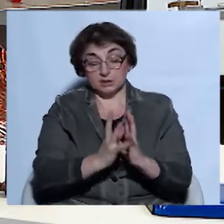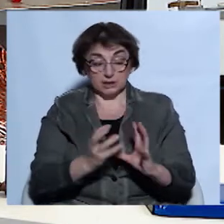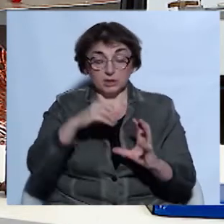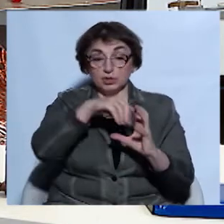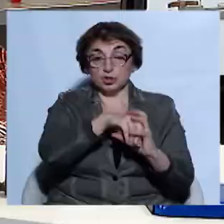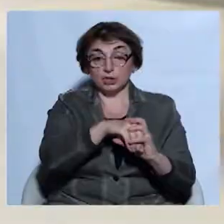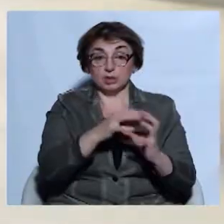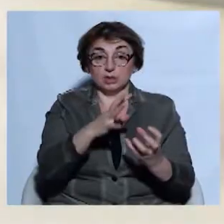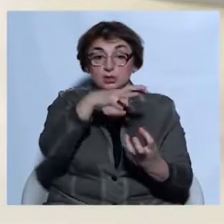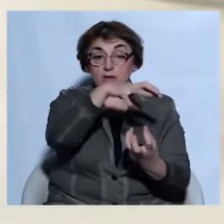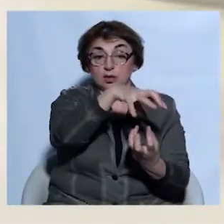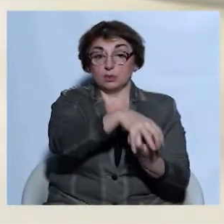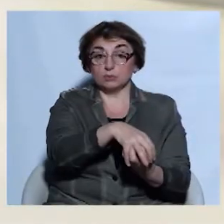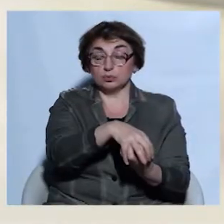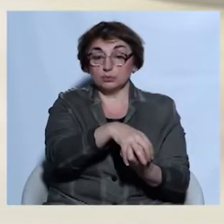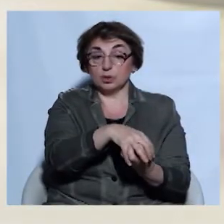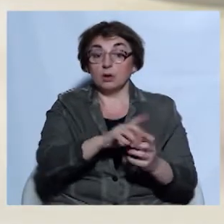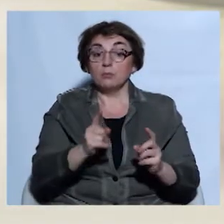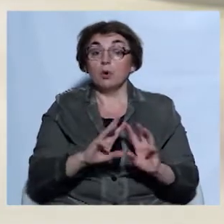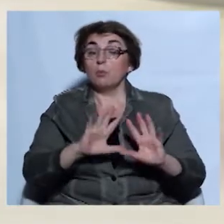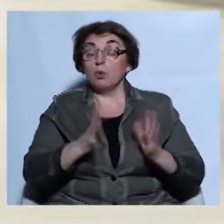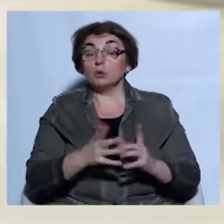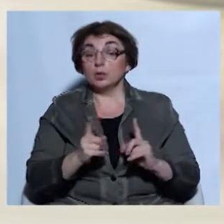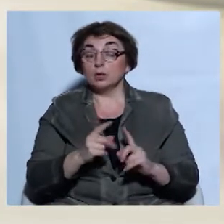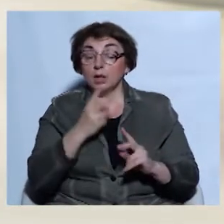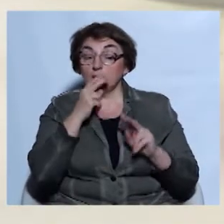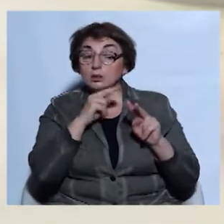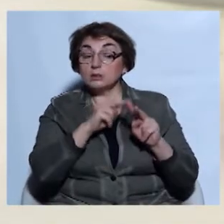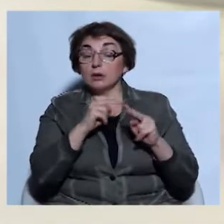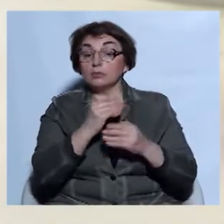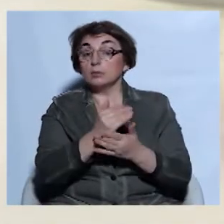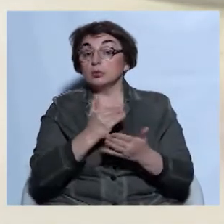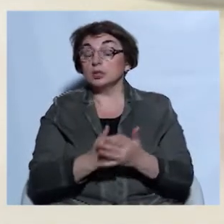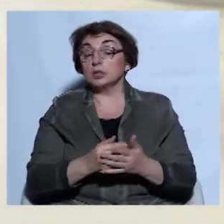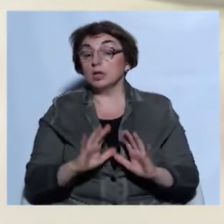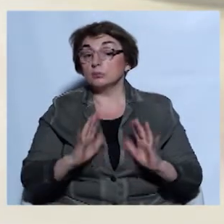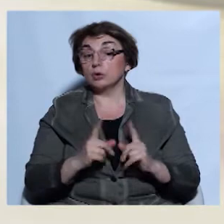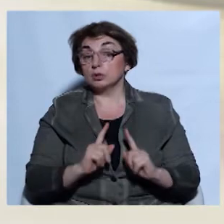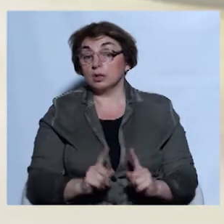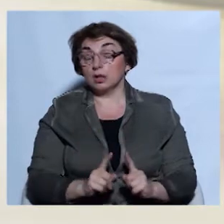შეიტანა დახურულ ჭურჭელში. და მოხდა ისეთი რამ დაკვირვების შედეგად, რომ